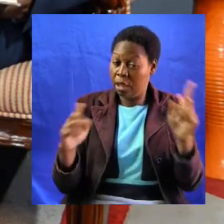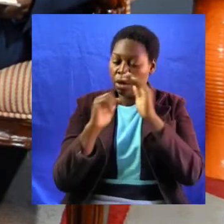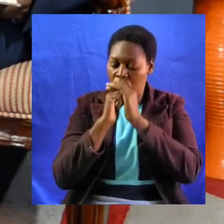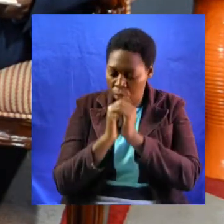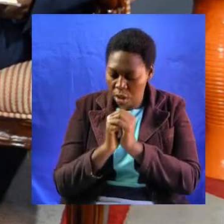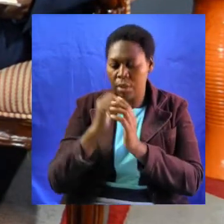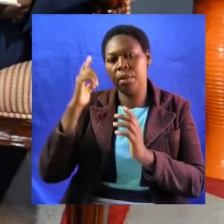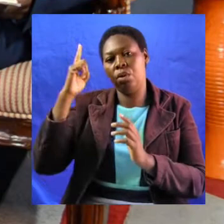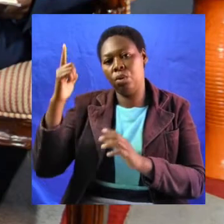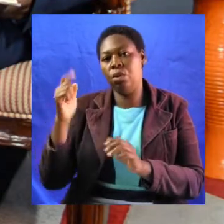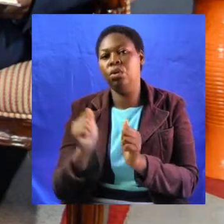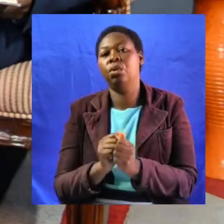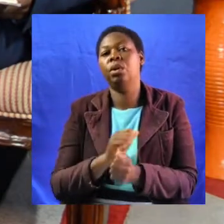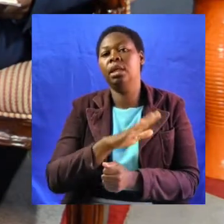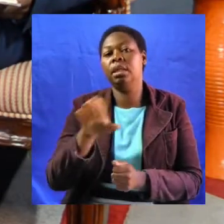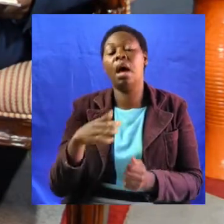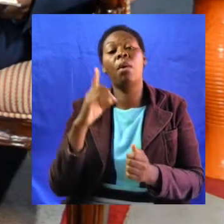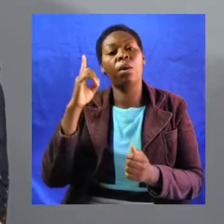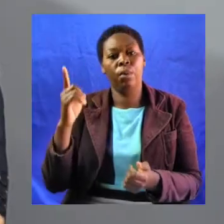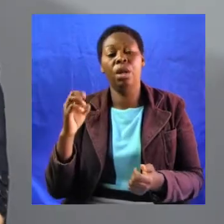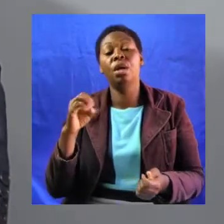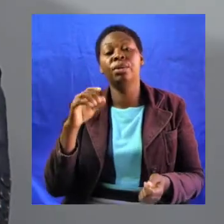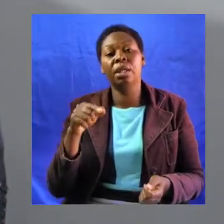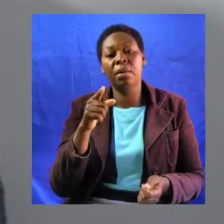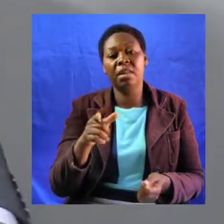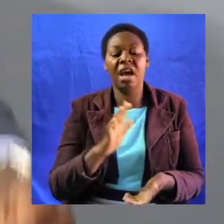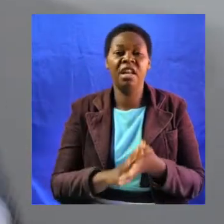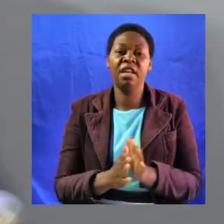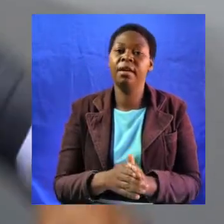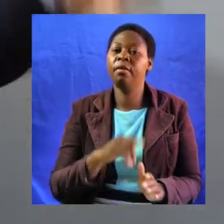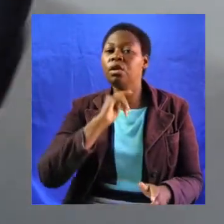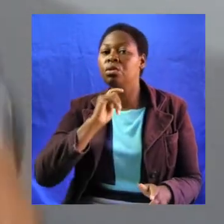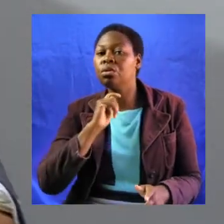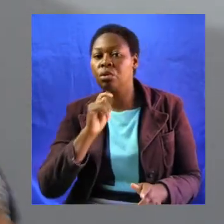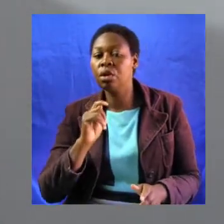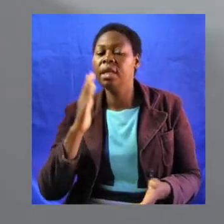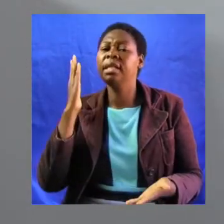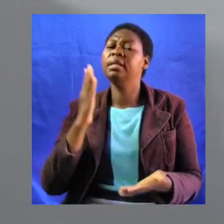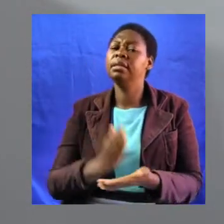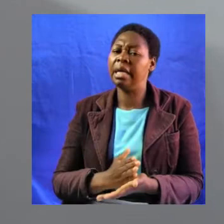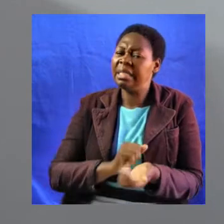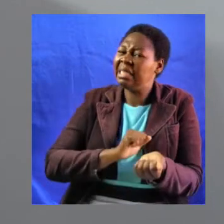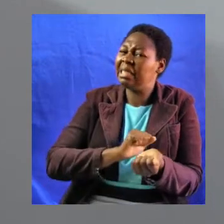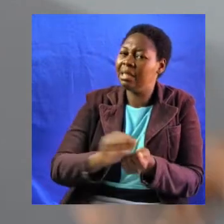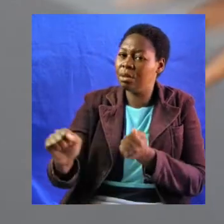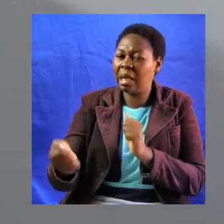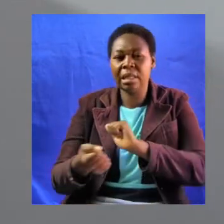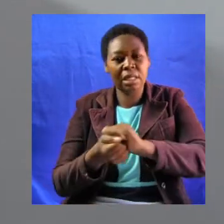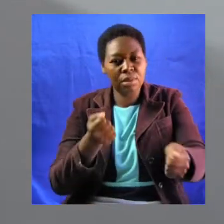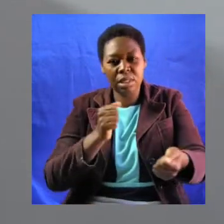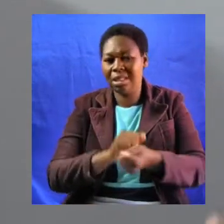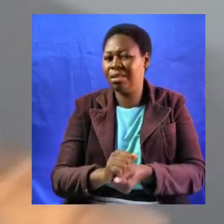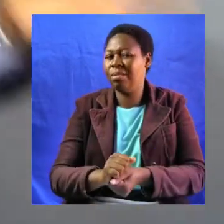Hanzi vaivaya varambidzwa kuradzwa zveshuwa vanga vasiri genuine. Handobva vachitanga kudisturba basa. Nekutsvaga vanhu